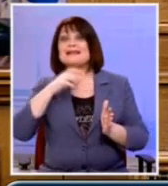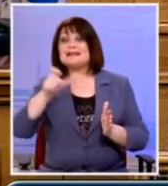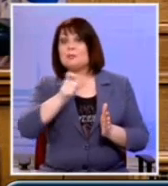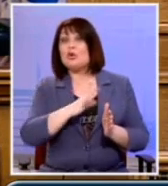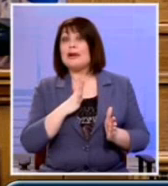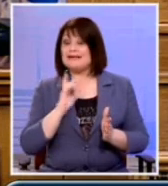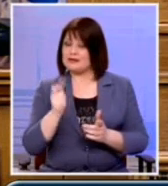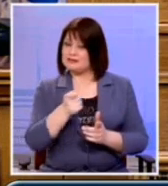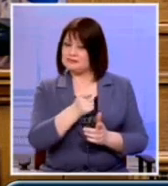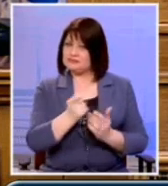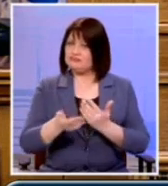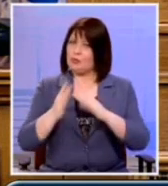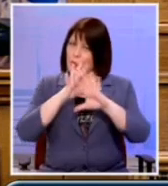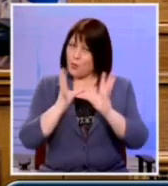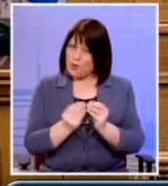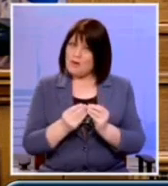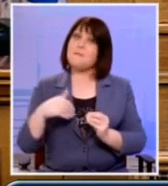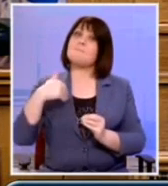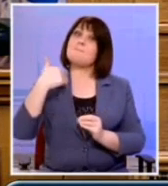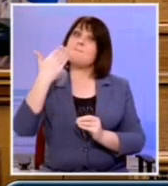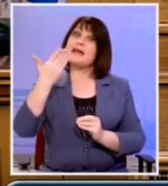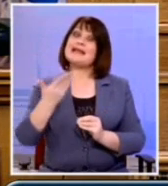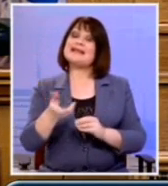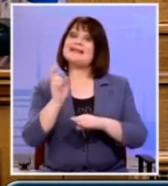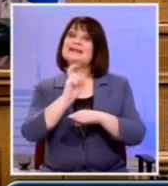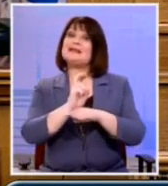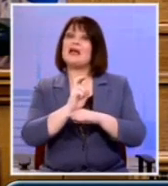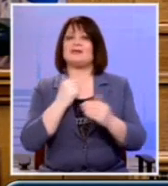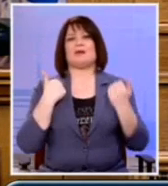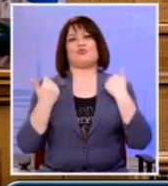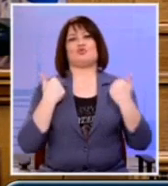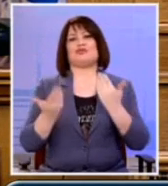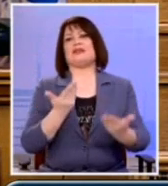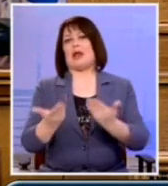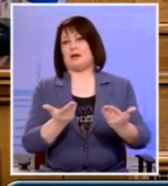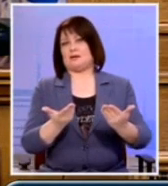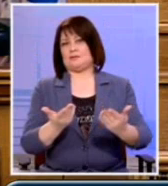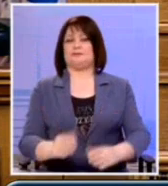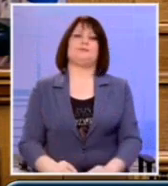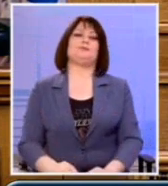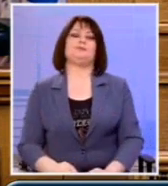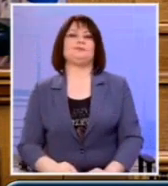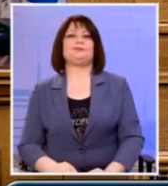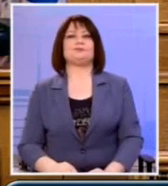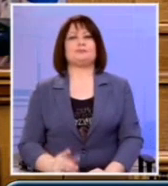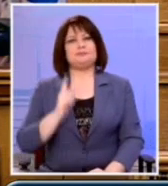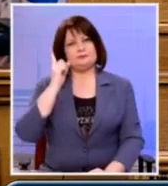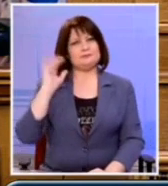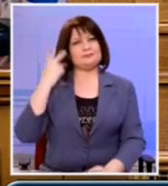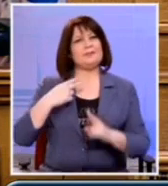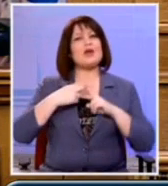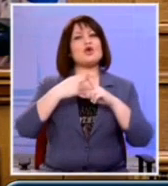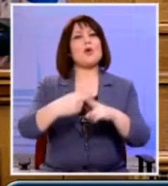τους και στη συνέχεια όλες οι υπόλοιπες απαιτήσεις. Ξέρουμε άλλωστε από την εποχή του Ρωμαϊκού